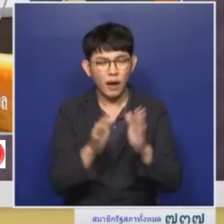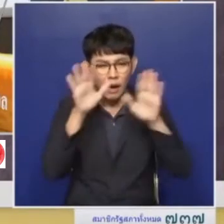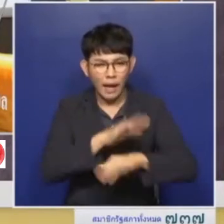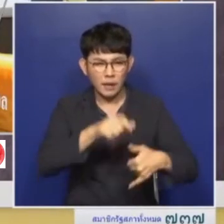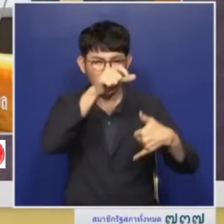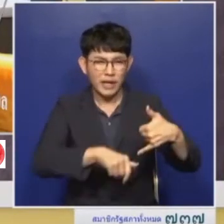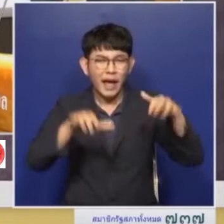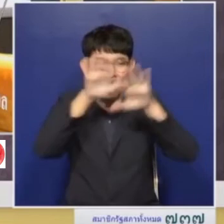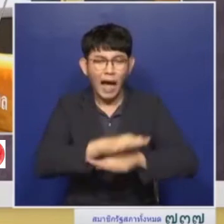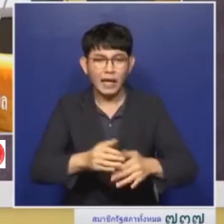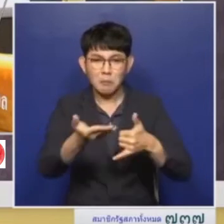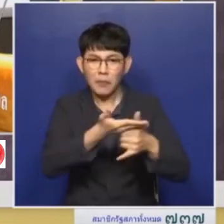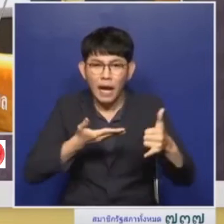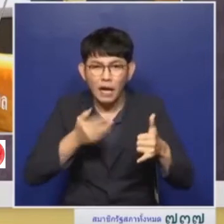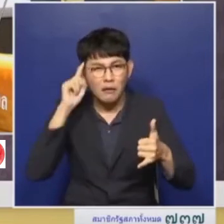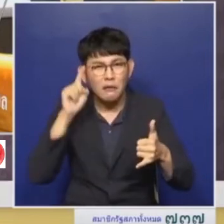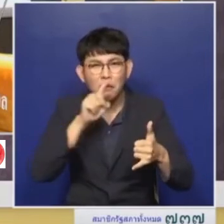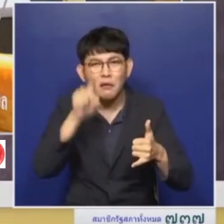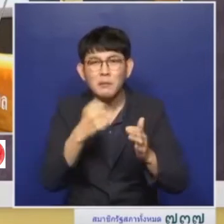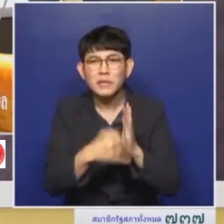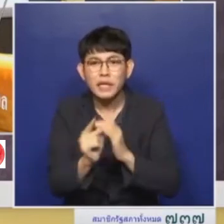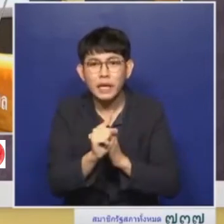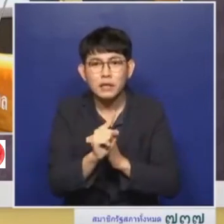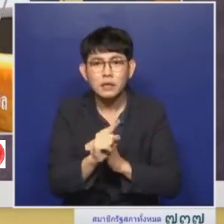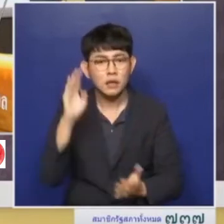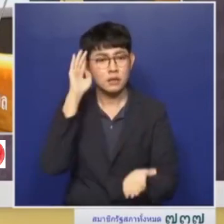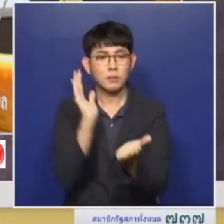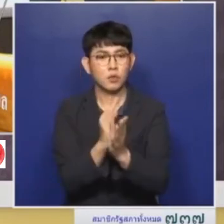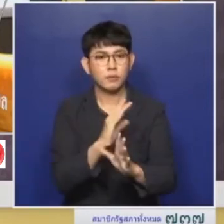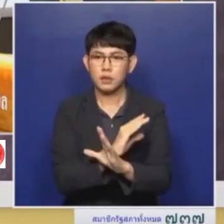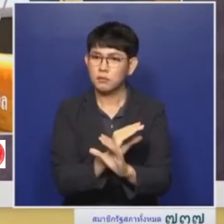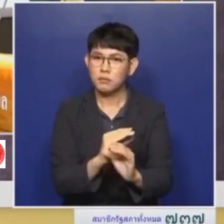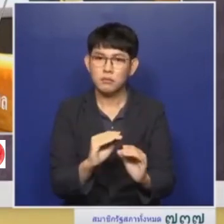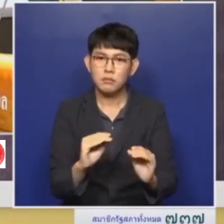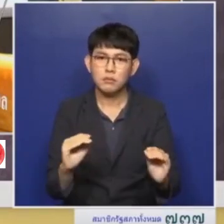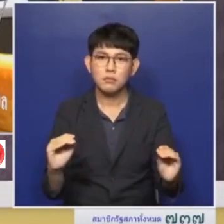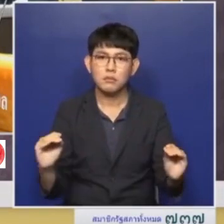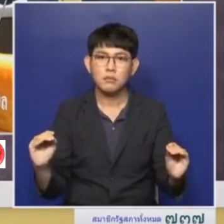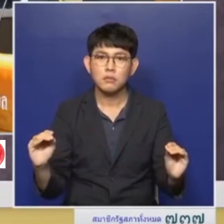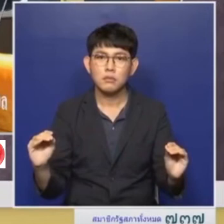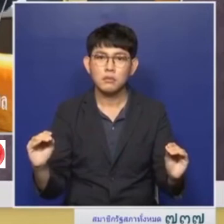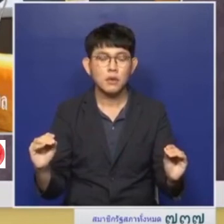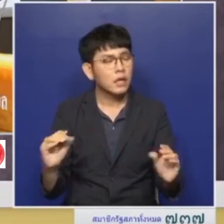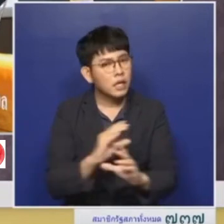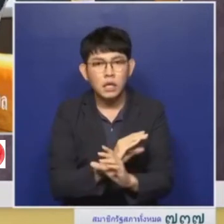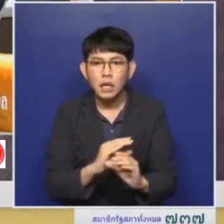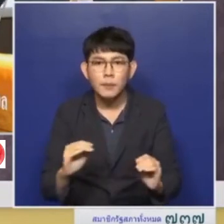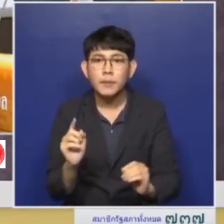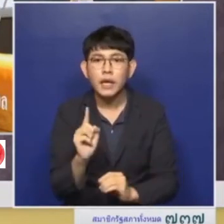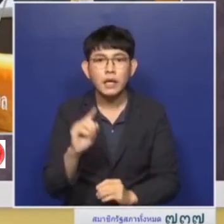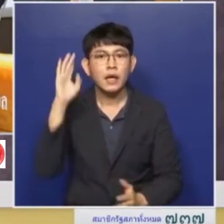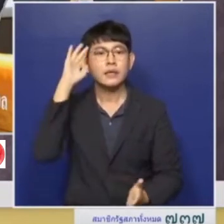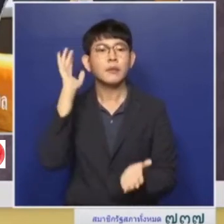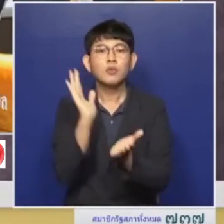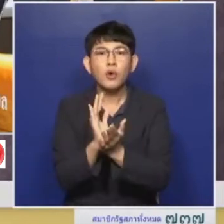รท่านทราบไหมครับว่ามันมีแต่ความเงียบในสถานีตำรวจแห่งนั้นมันเป็นความเงียบของตำรวจชั้นผู้น้อยที่ต้องโด